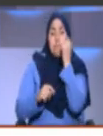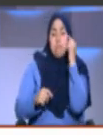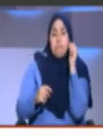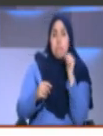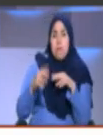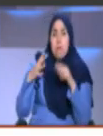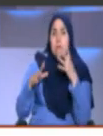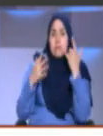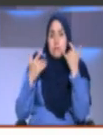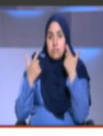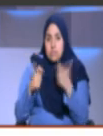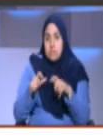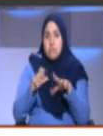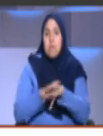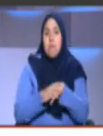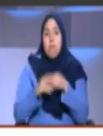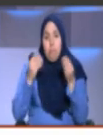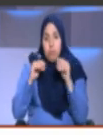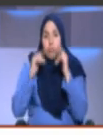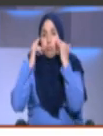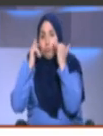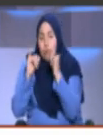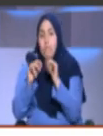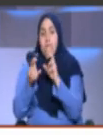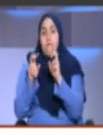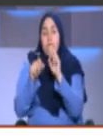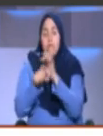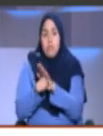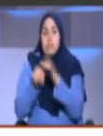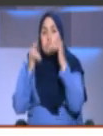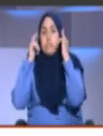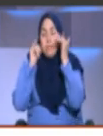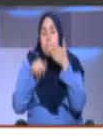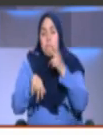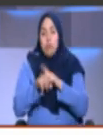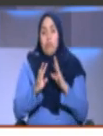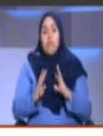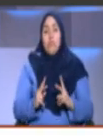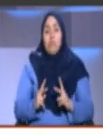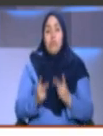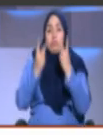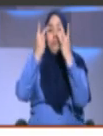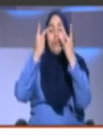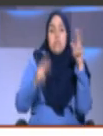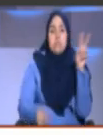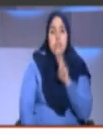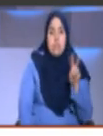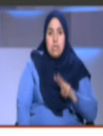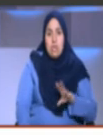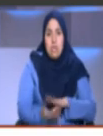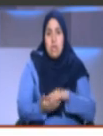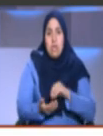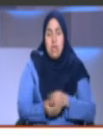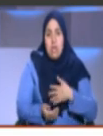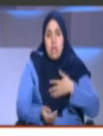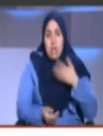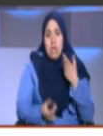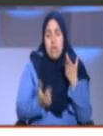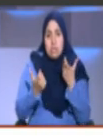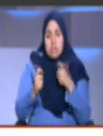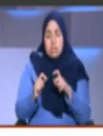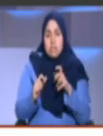الاهتمام إلى سيناء في موازنتها الجديدة. تريد الدولة يعني الحد من الهجرة إلى المناطق